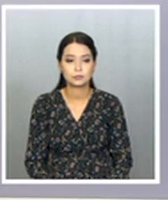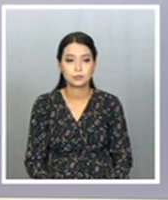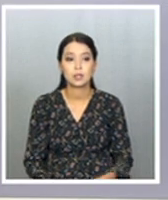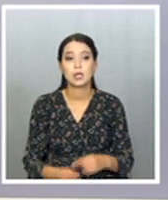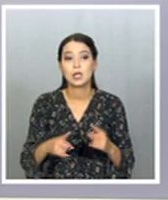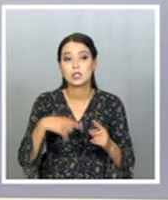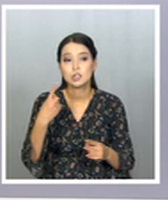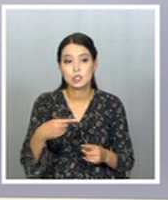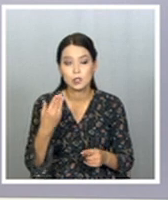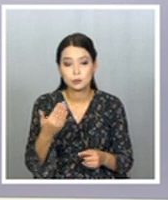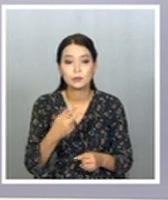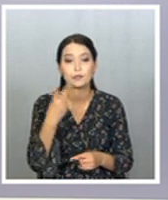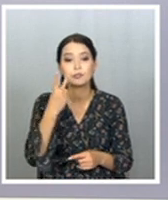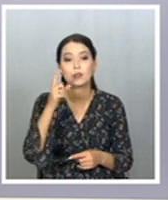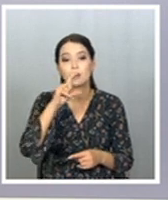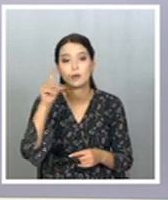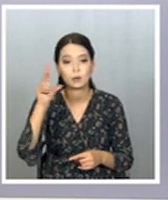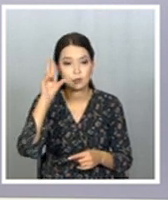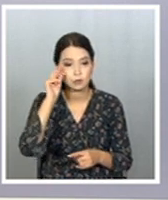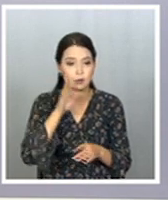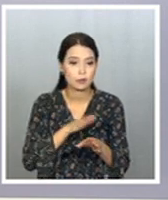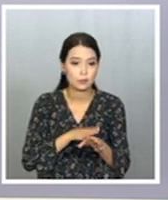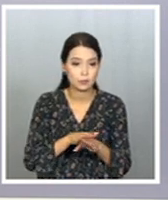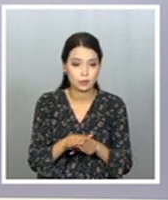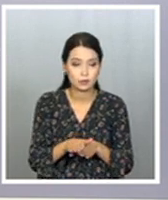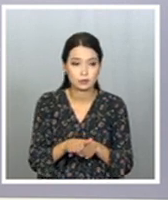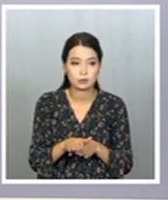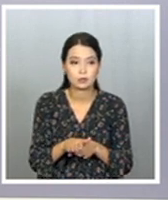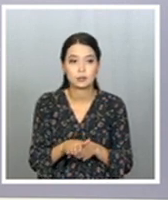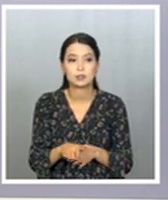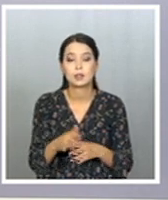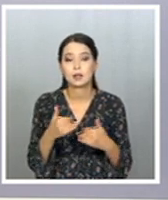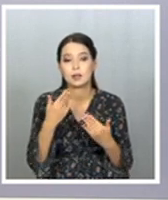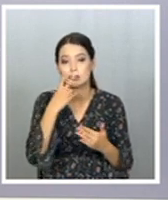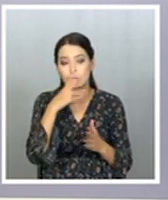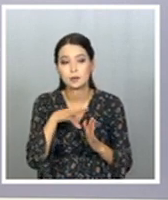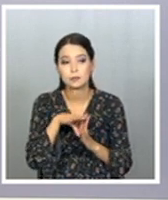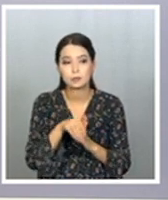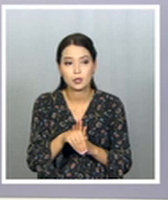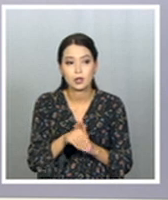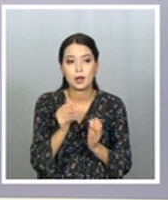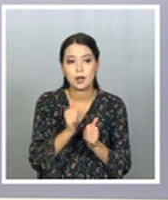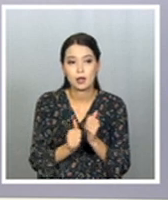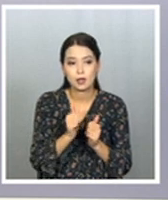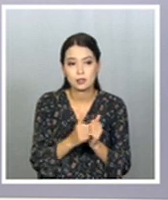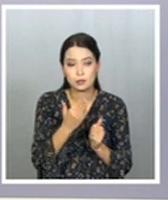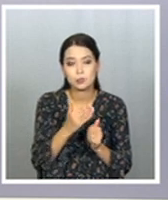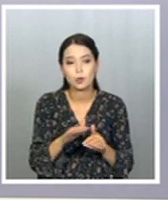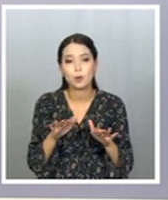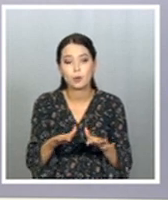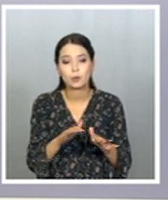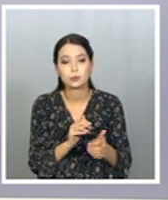Келесі берілген өрнекті есептейік. Демек, құрамына қарасаңыздар, біз алмастыру, орналастыру,